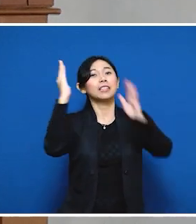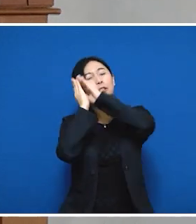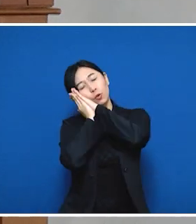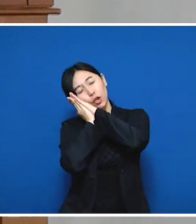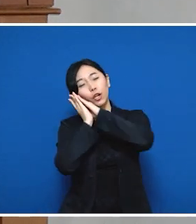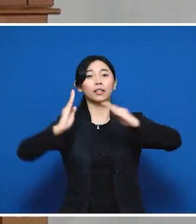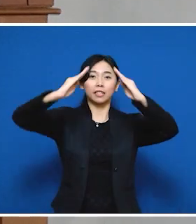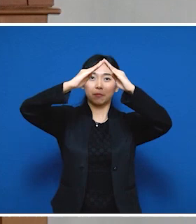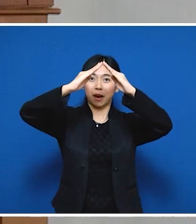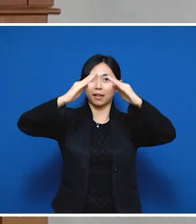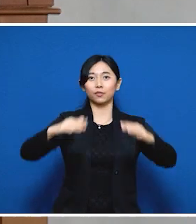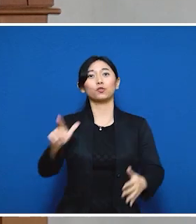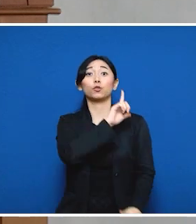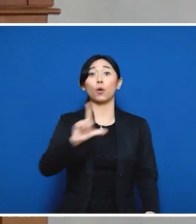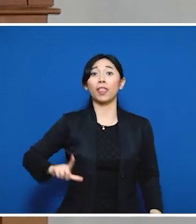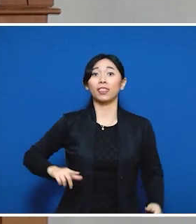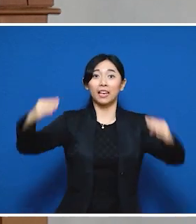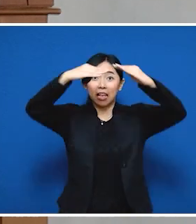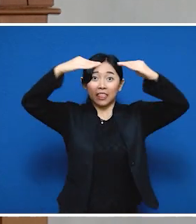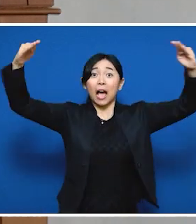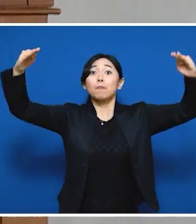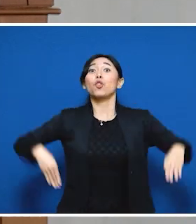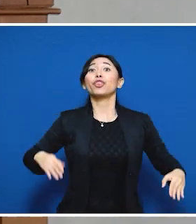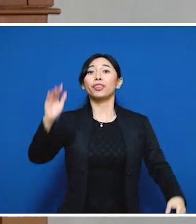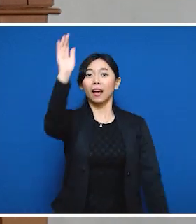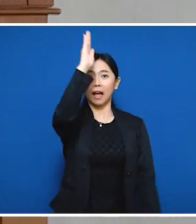Tuhan, tempat tabut Allah.